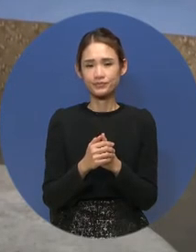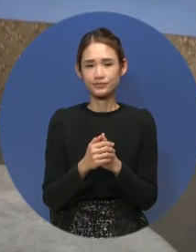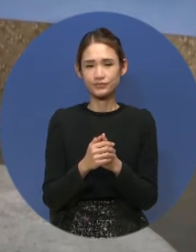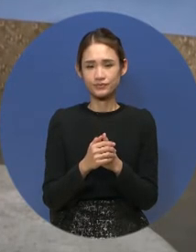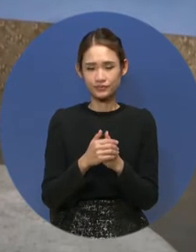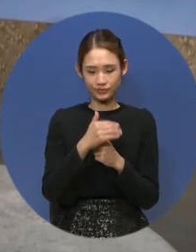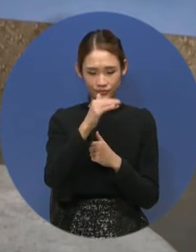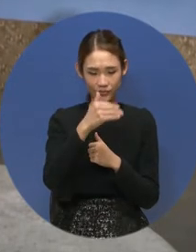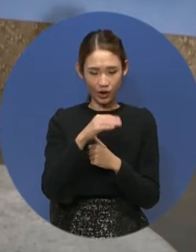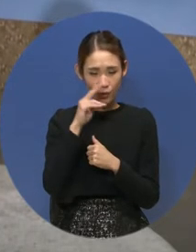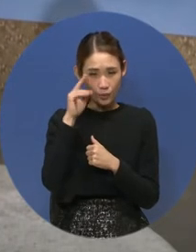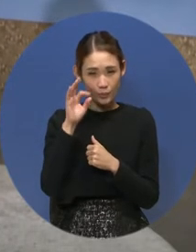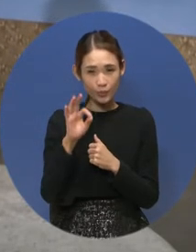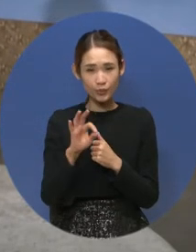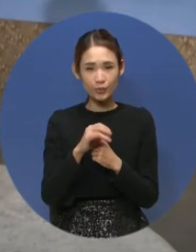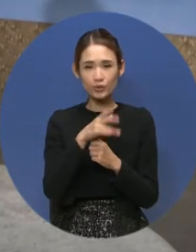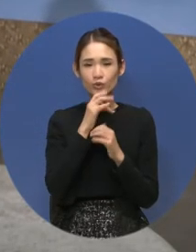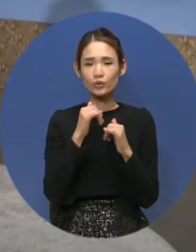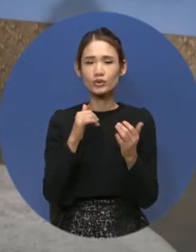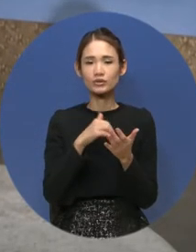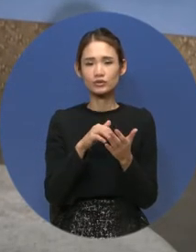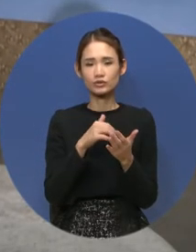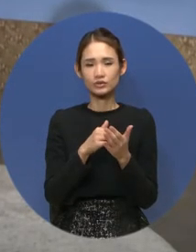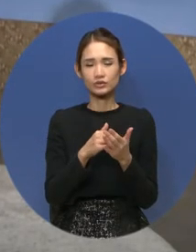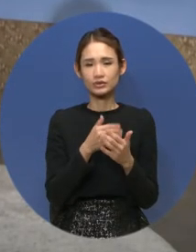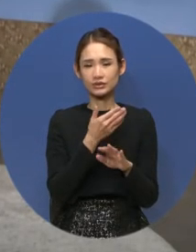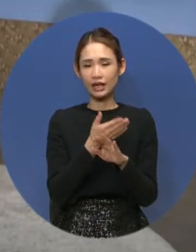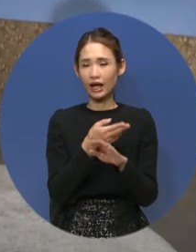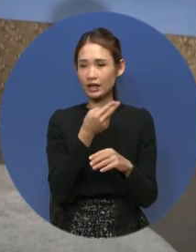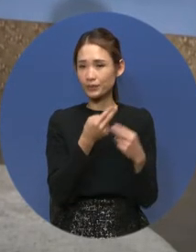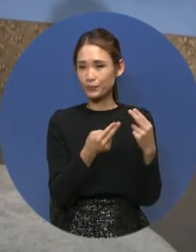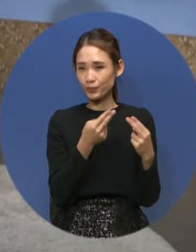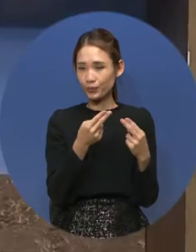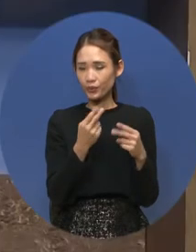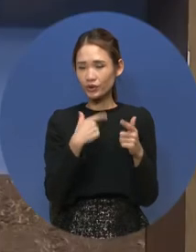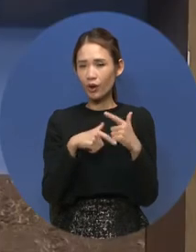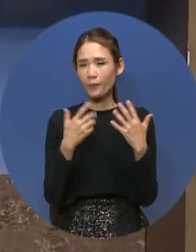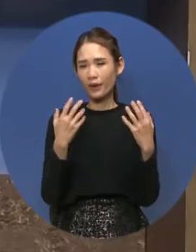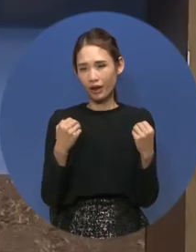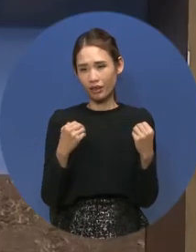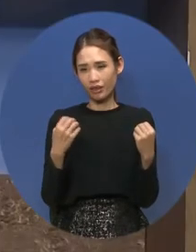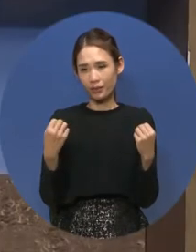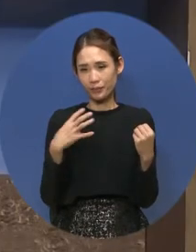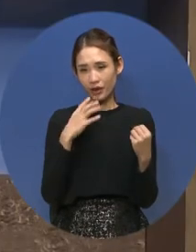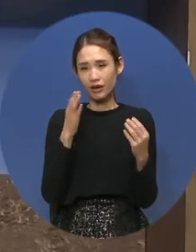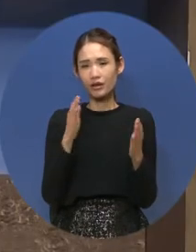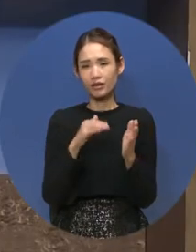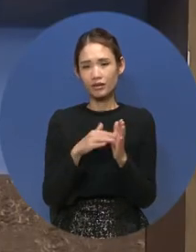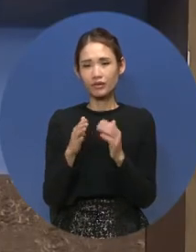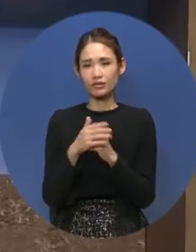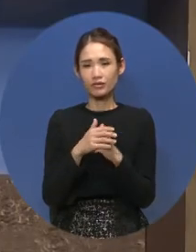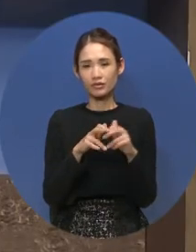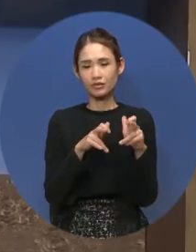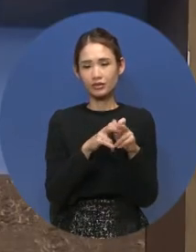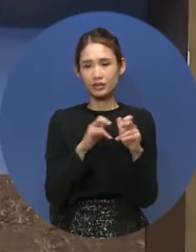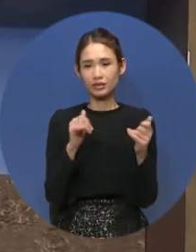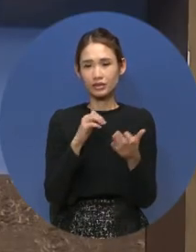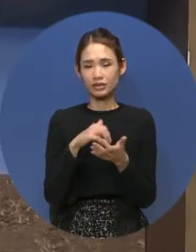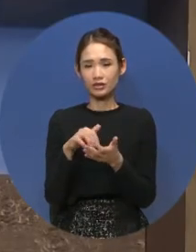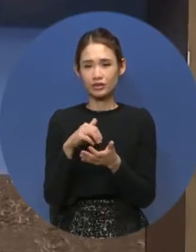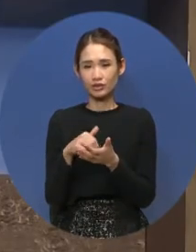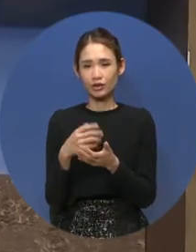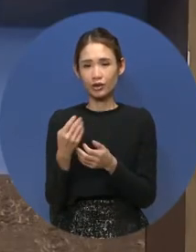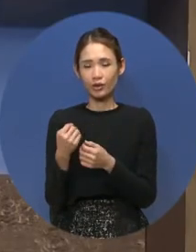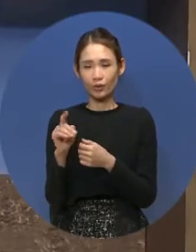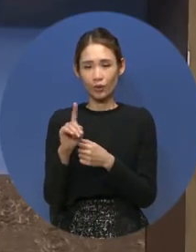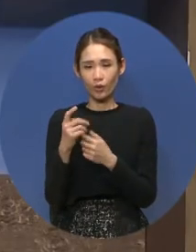주신 내용을 보면은 노인 인구 비율이 타구에 비해서 좀 많은 편이다 네, 이렇게 네, 말씀해 네, 주셨는데요. 네. 그렇다면은 장애인 그 인구